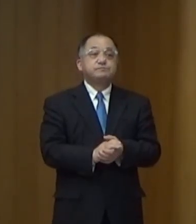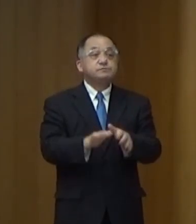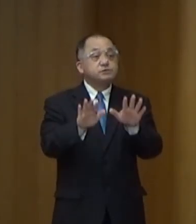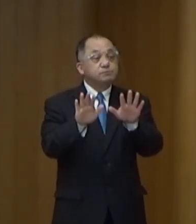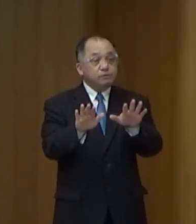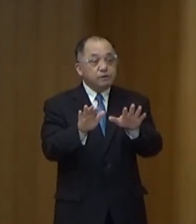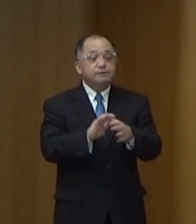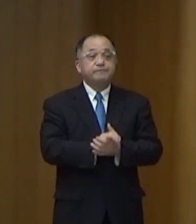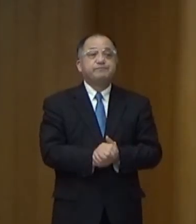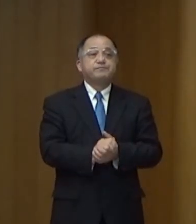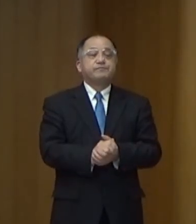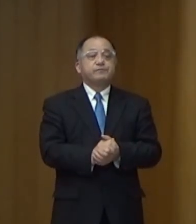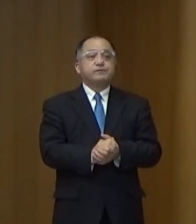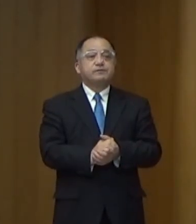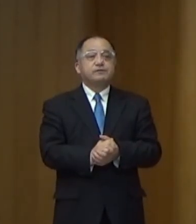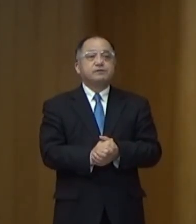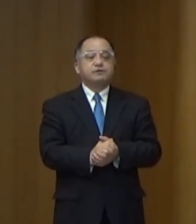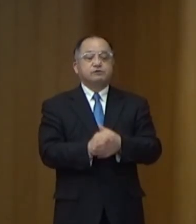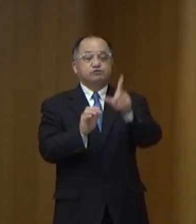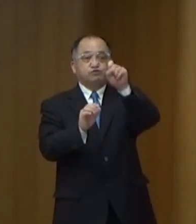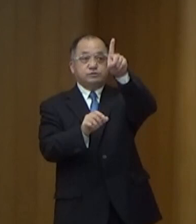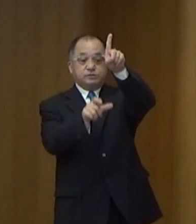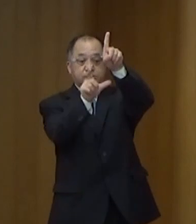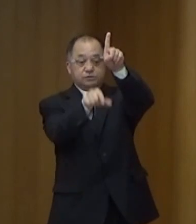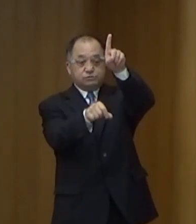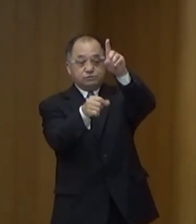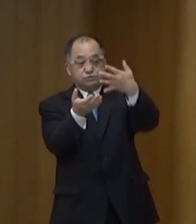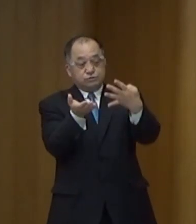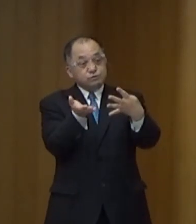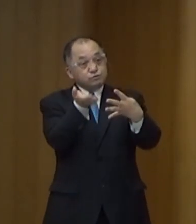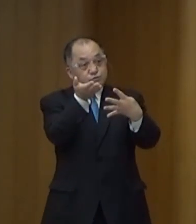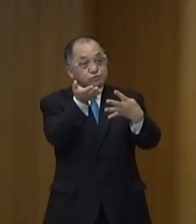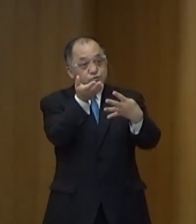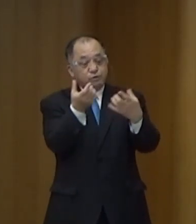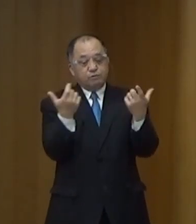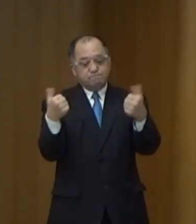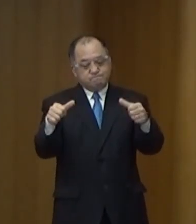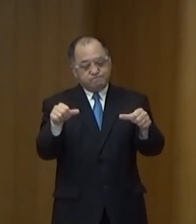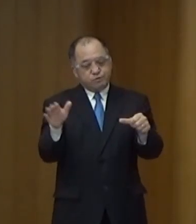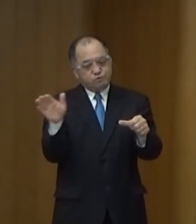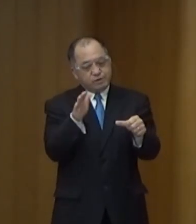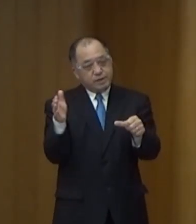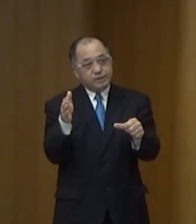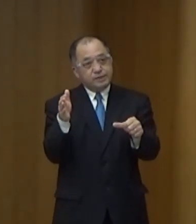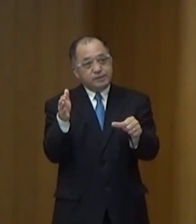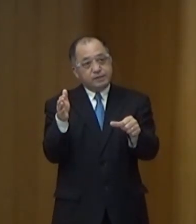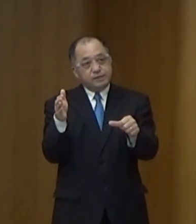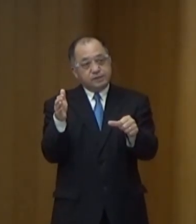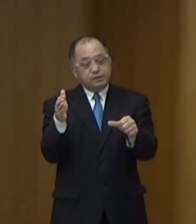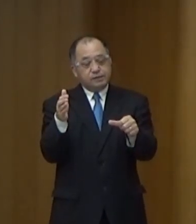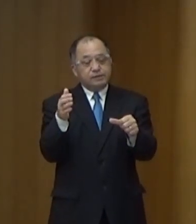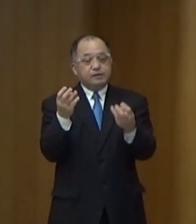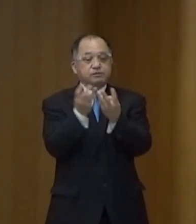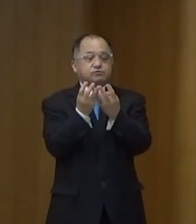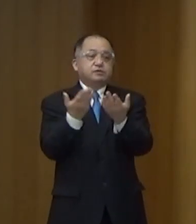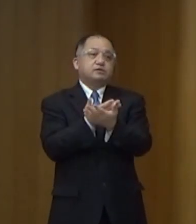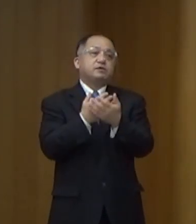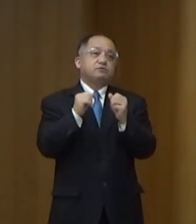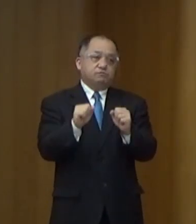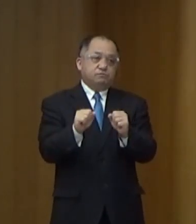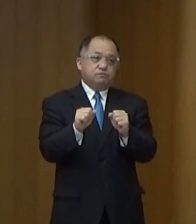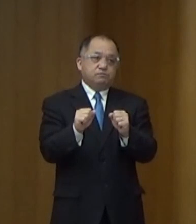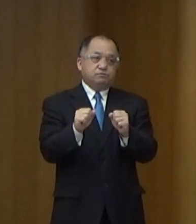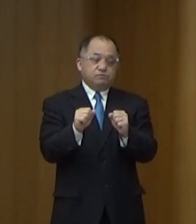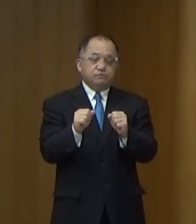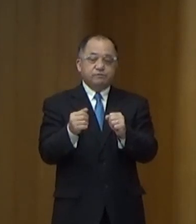ども、11月上旬と同水準ということになっておりますので、内容を比較してみ